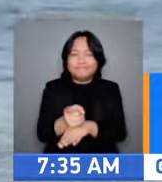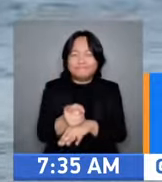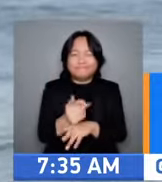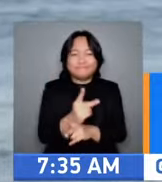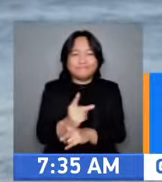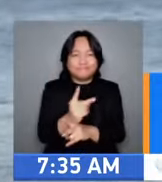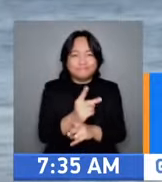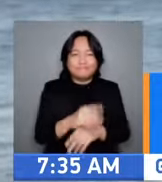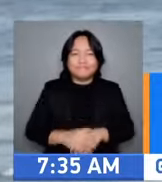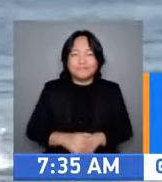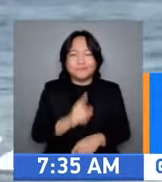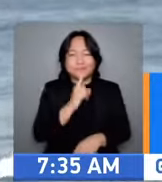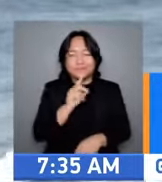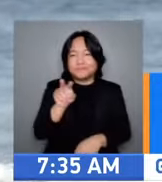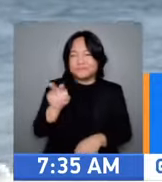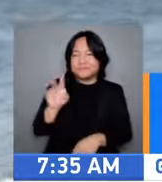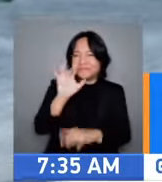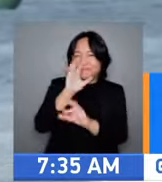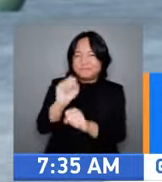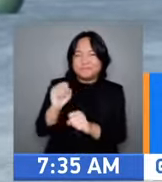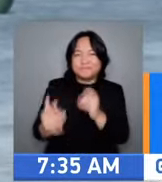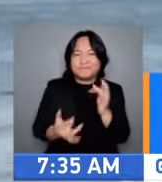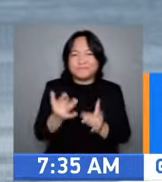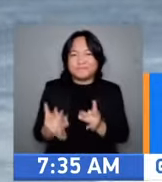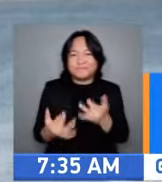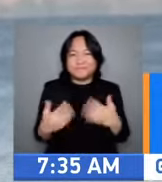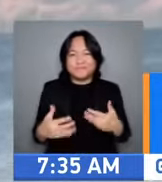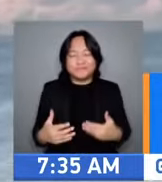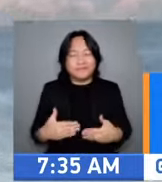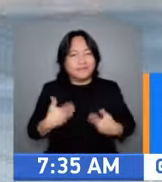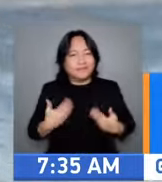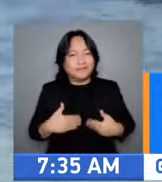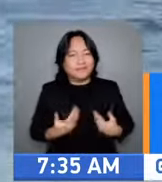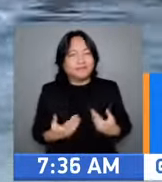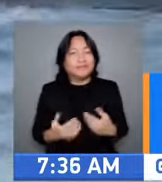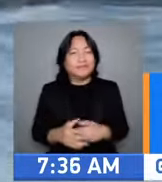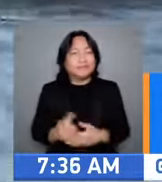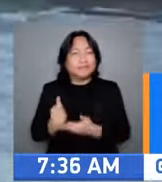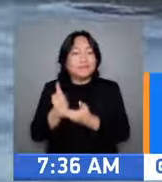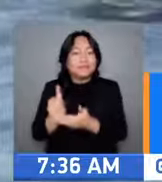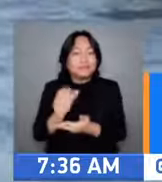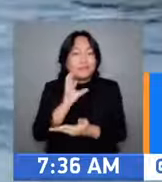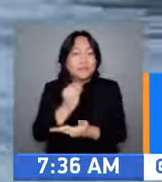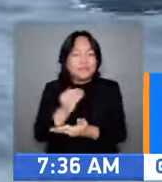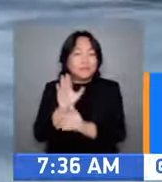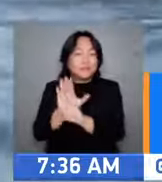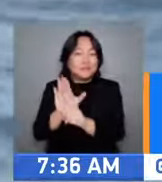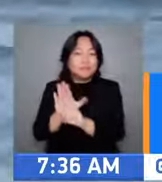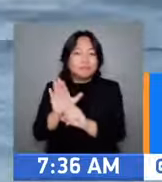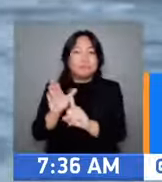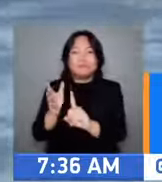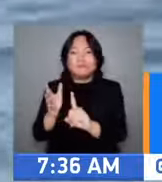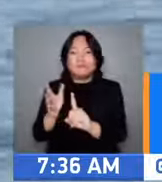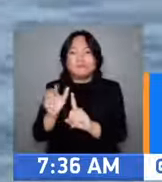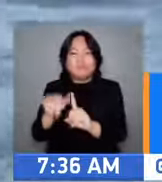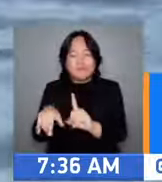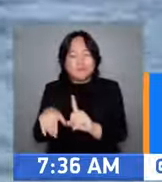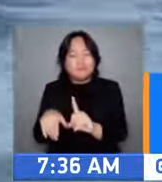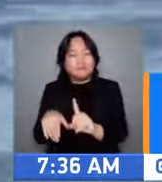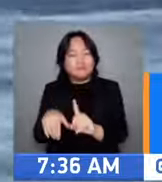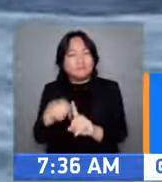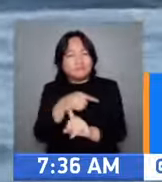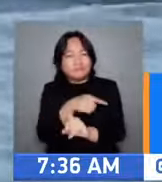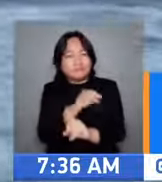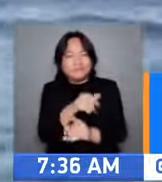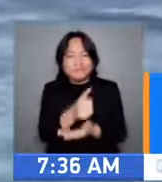saya ng experience. Ayan o, tinutulungan siya ng kanyang, ng ating flyboard attendant